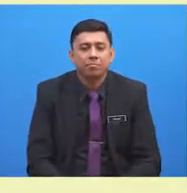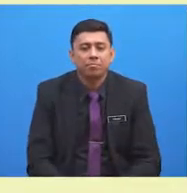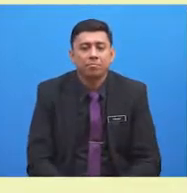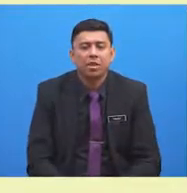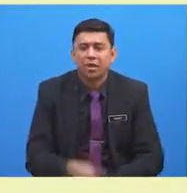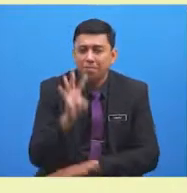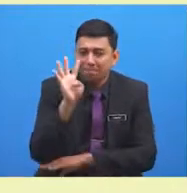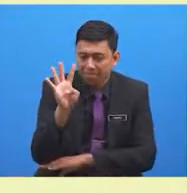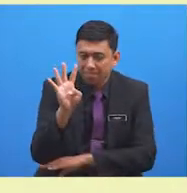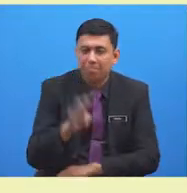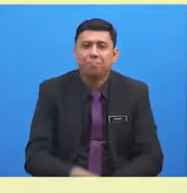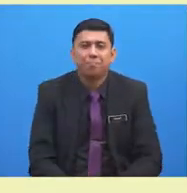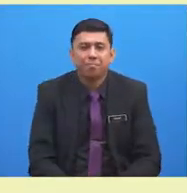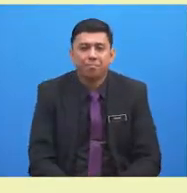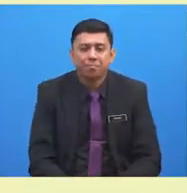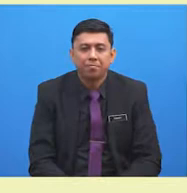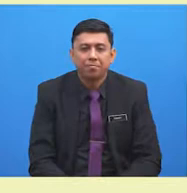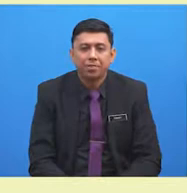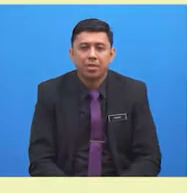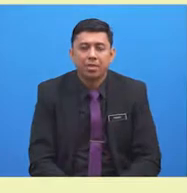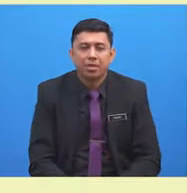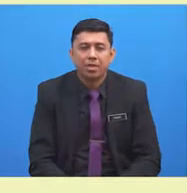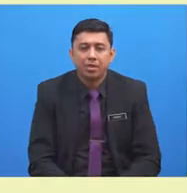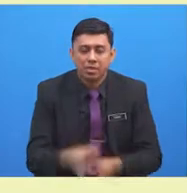Komponen keempat ialah trakea.